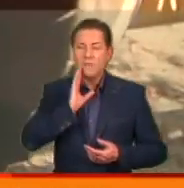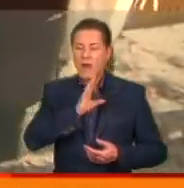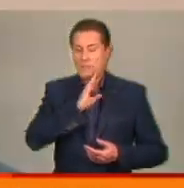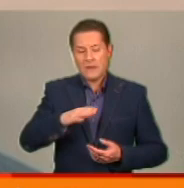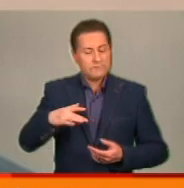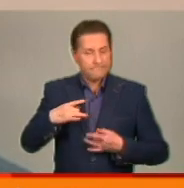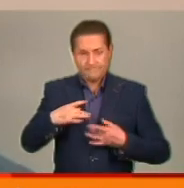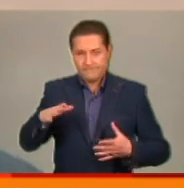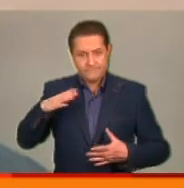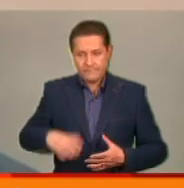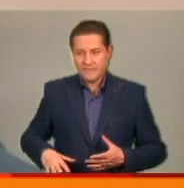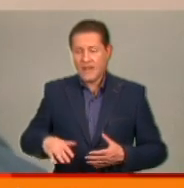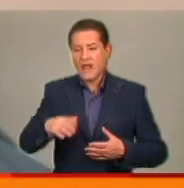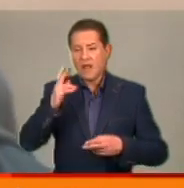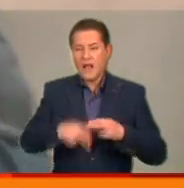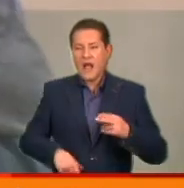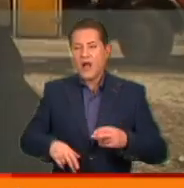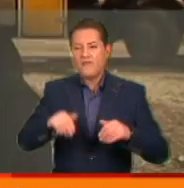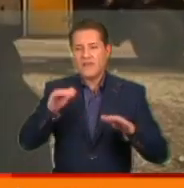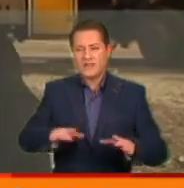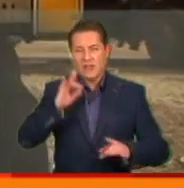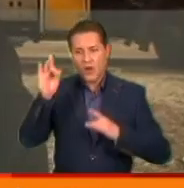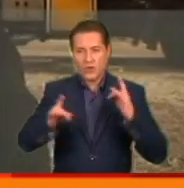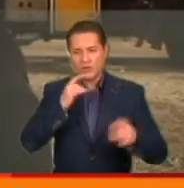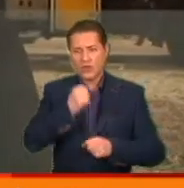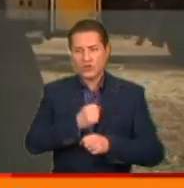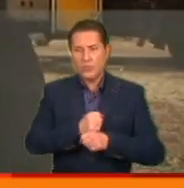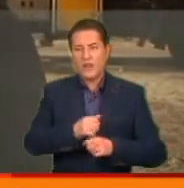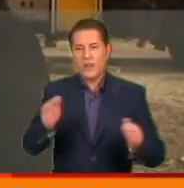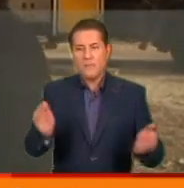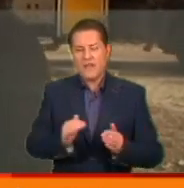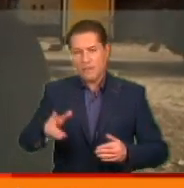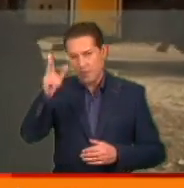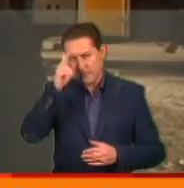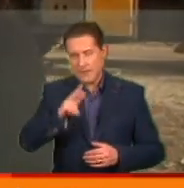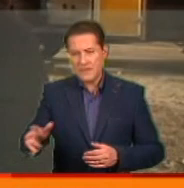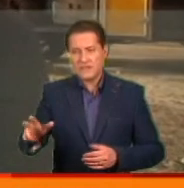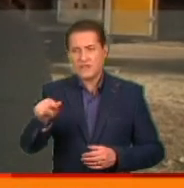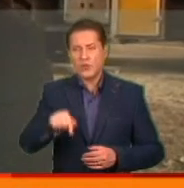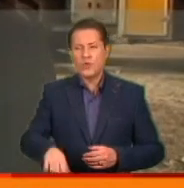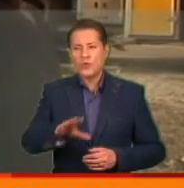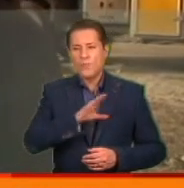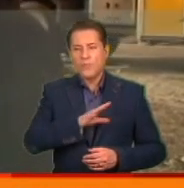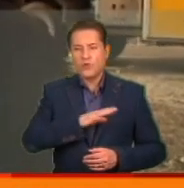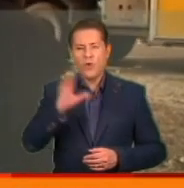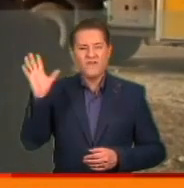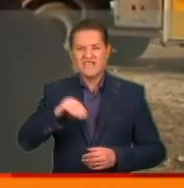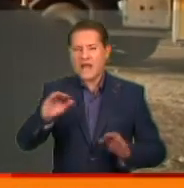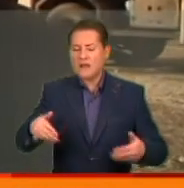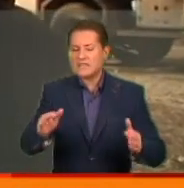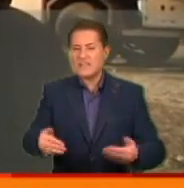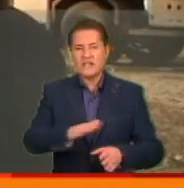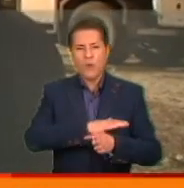вона вирішила, потрібно робити розголос. Мінімум 3 місяці тут було зовсім все розрито